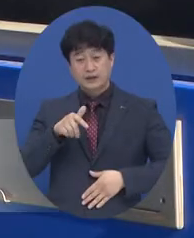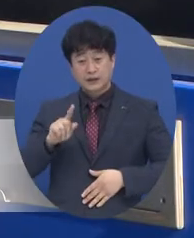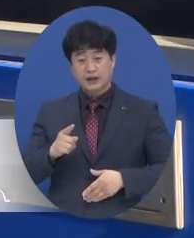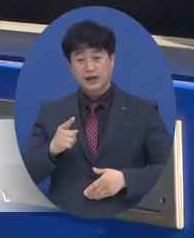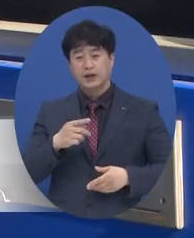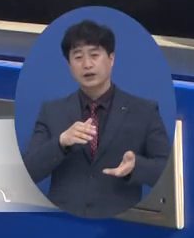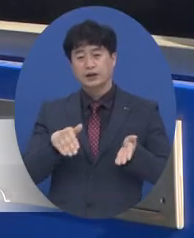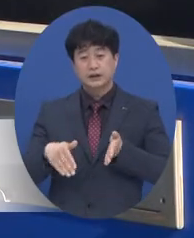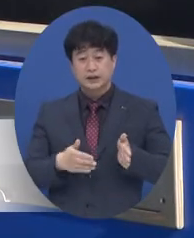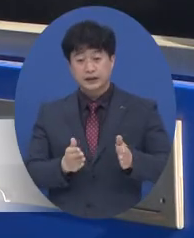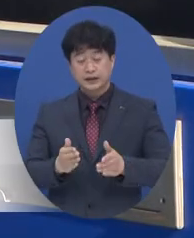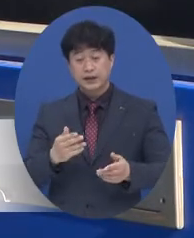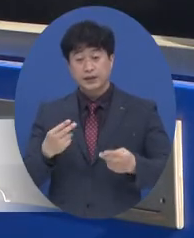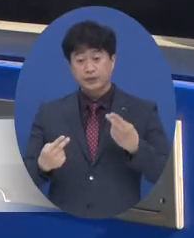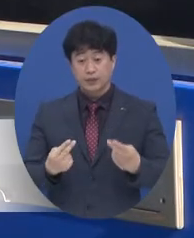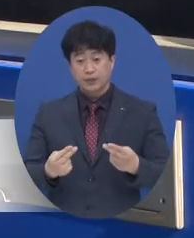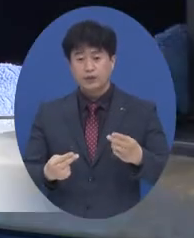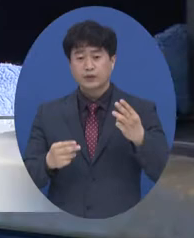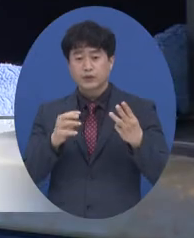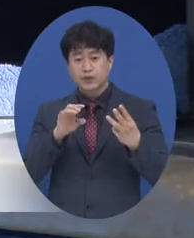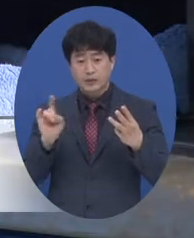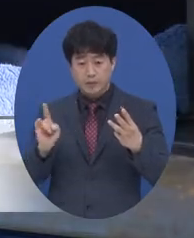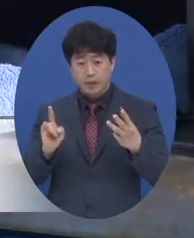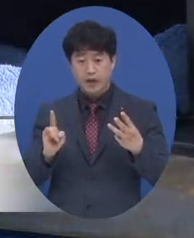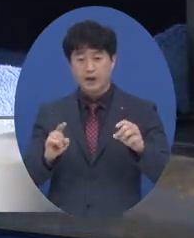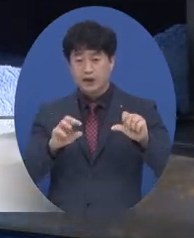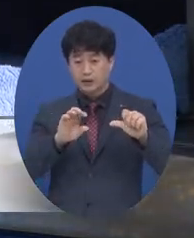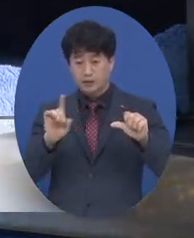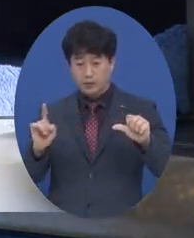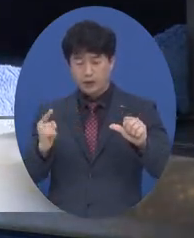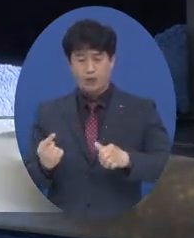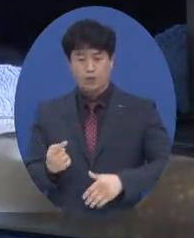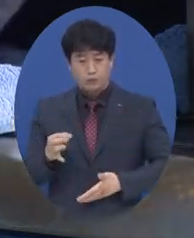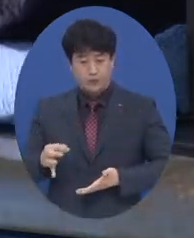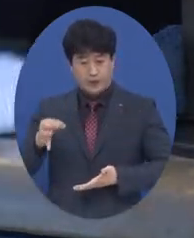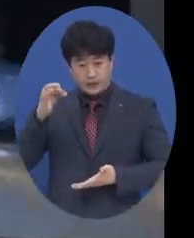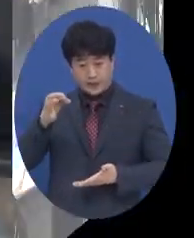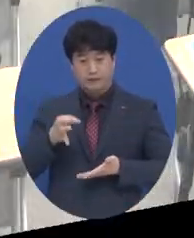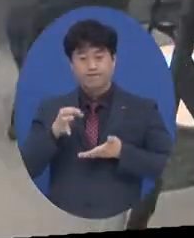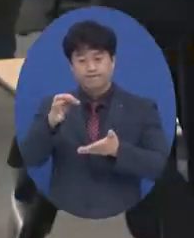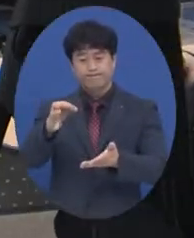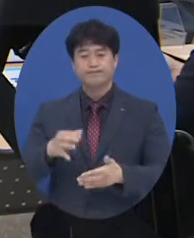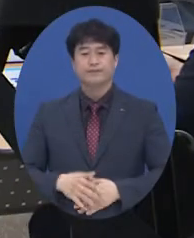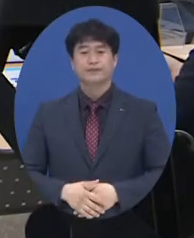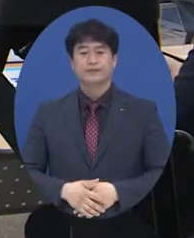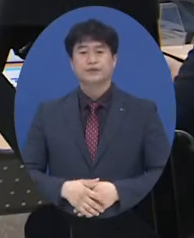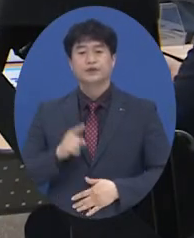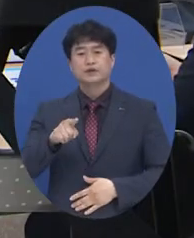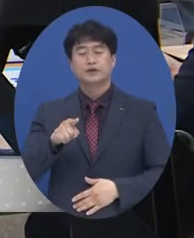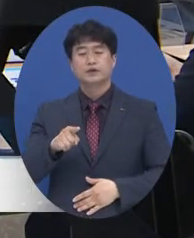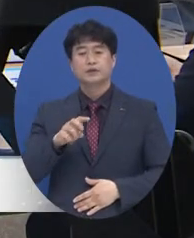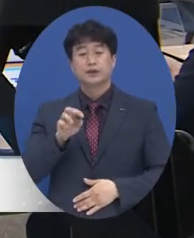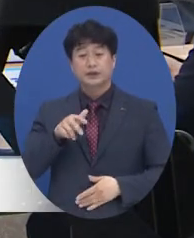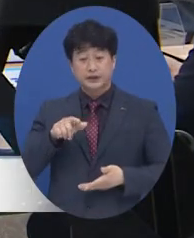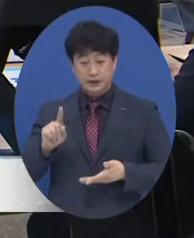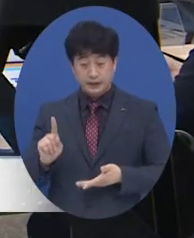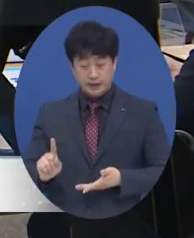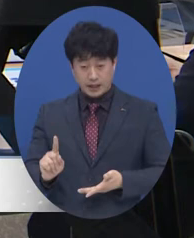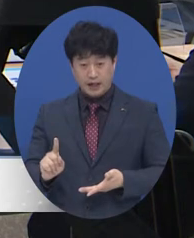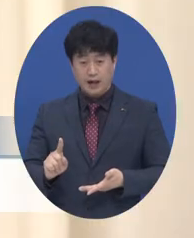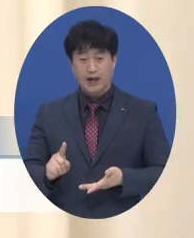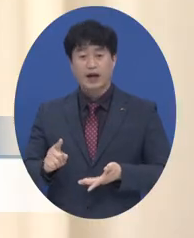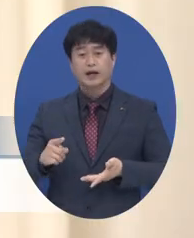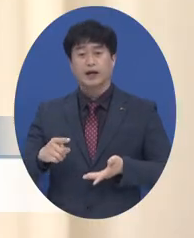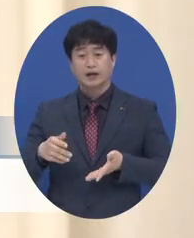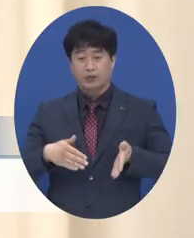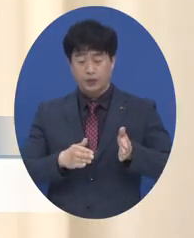비해 3배에서 5배 정도 더 높은 통행료를 징수하고 있습니다. 이러한 민자도로 통행료 문제를